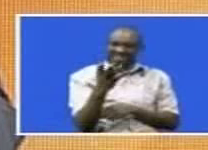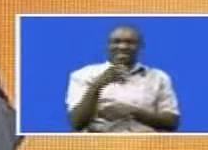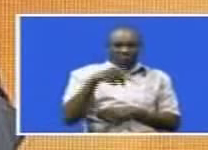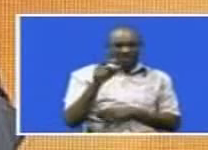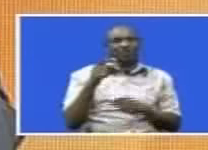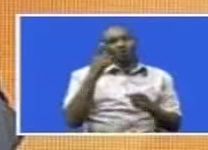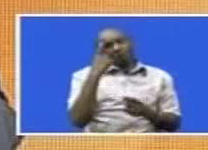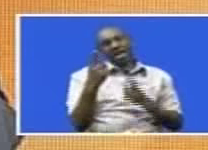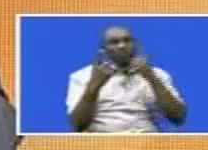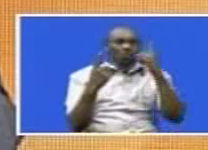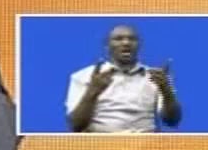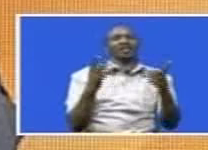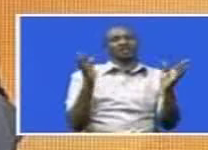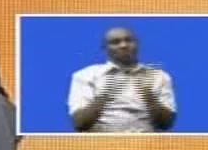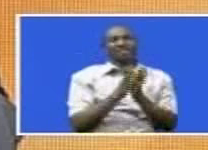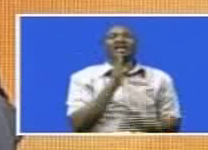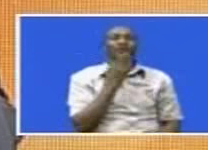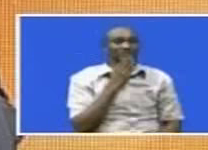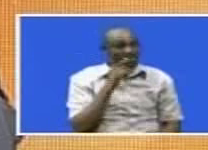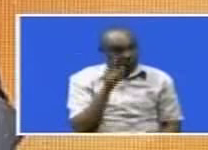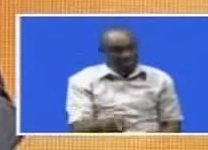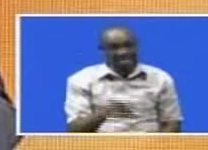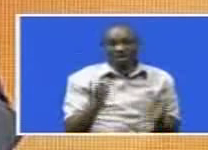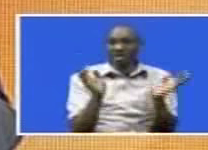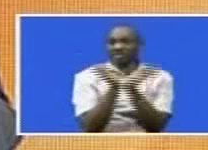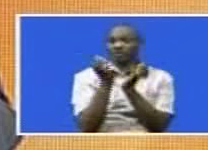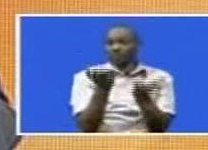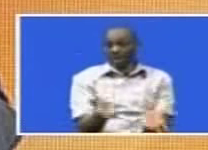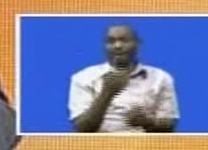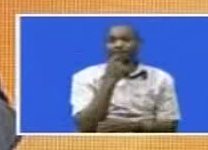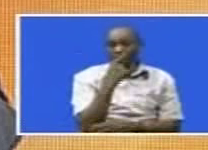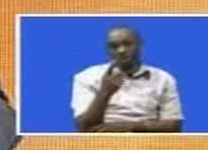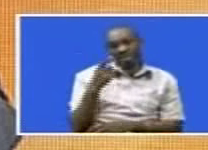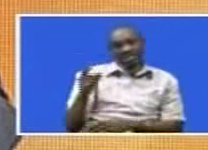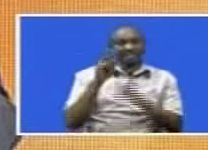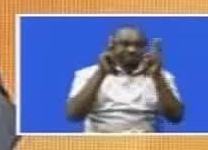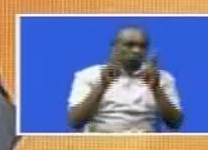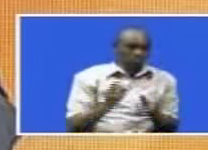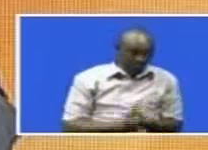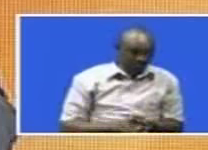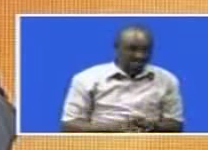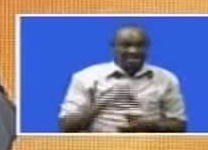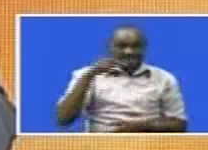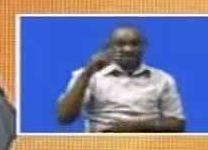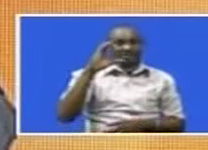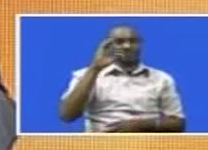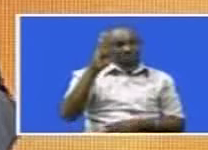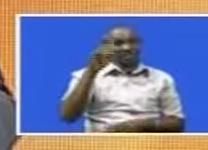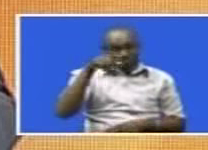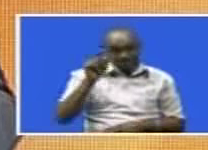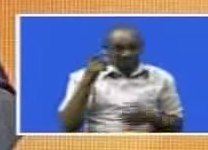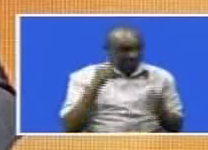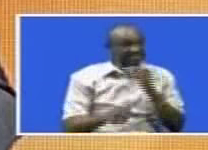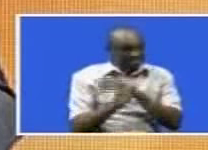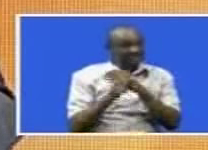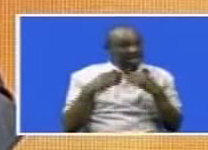sare ya bao moja kwa moja na FC Leopards katika uwanja wa Moi mjini Kisumu. Na KCB wako katika